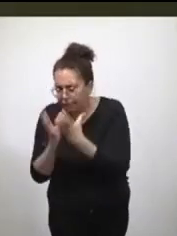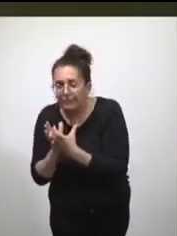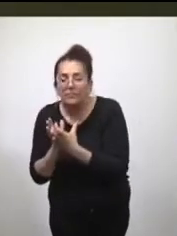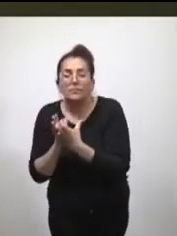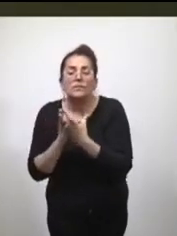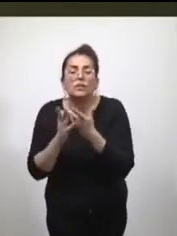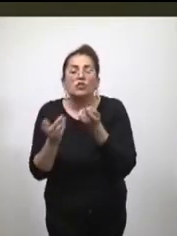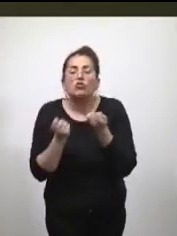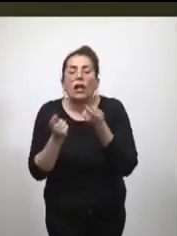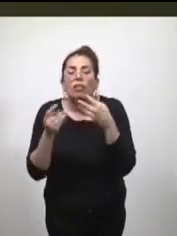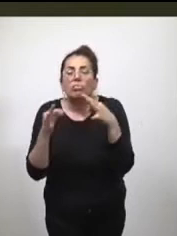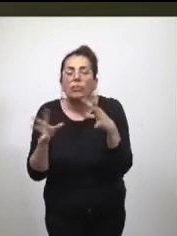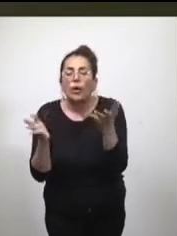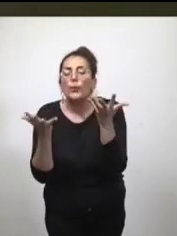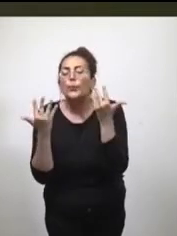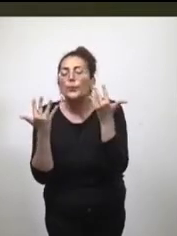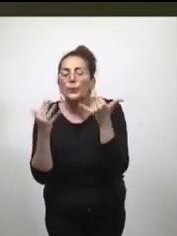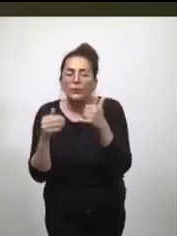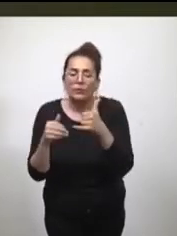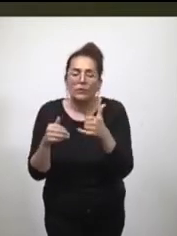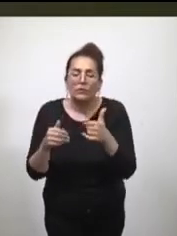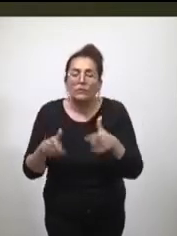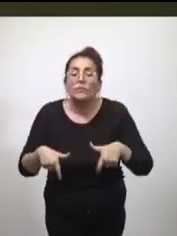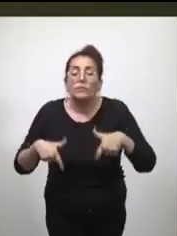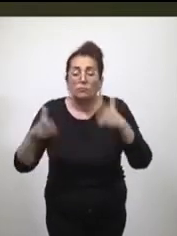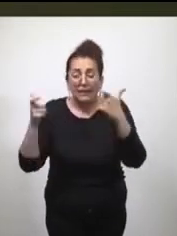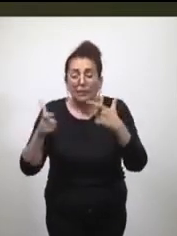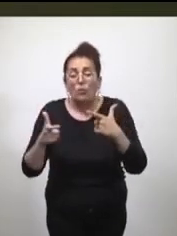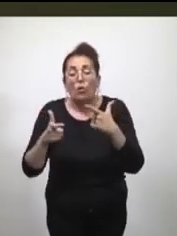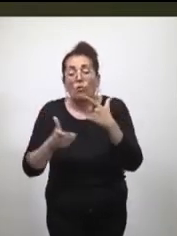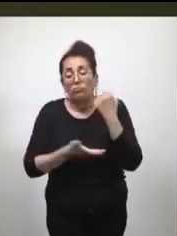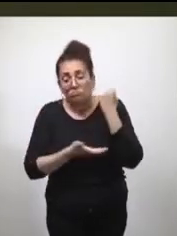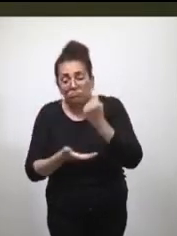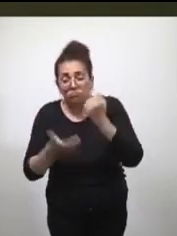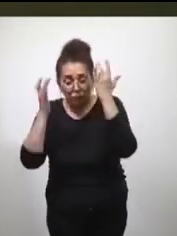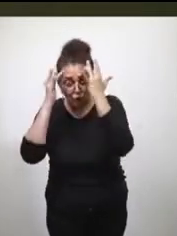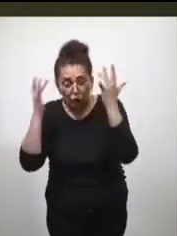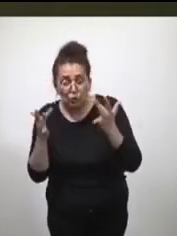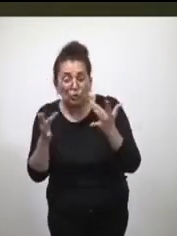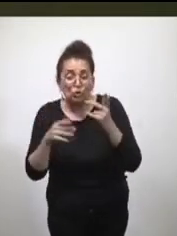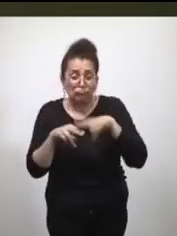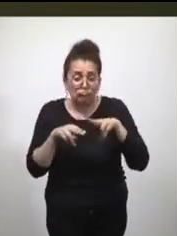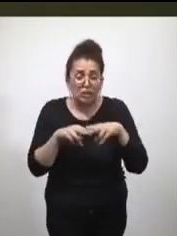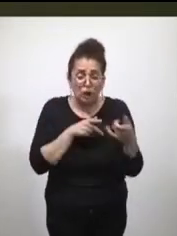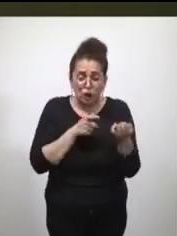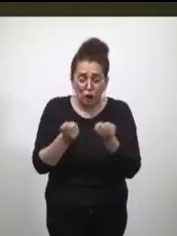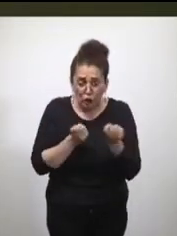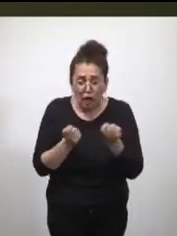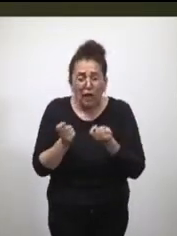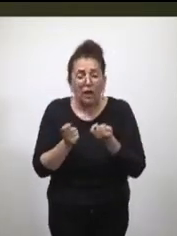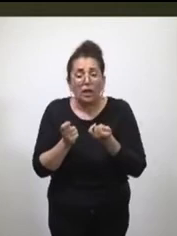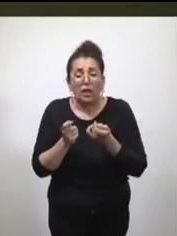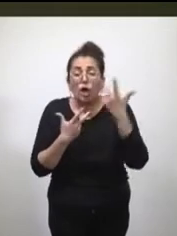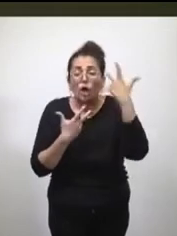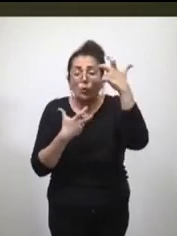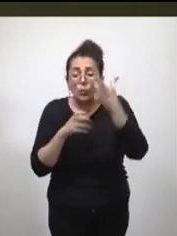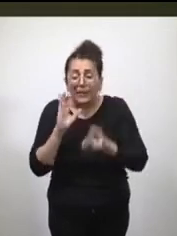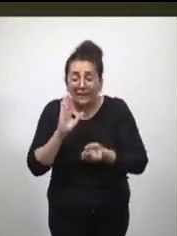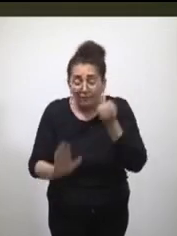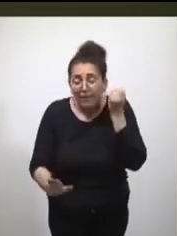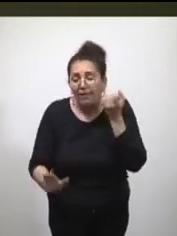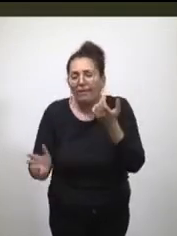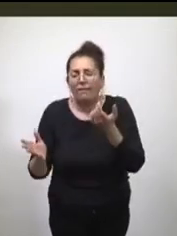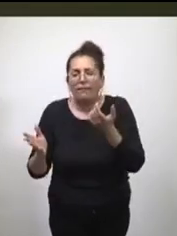climatique, la consommation énergétique des bâtiments, le patrimoine culturel, la gestion des chantiers, la limitation des nuisances et l'incidence sur le